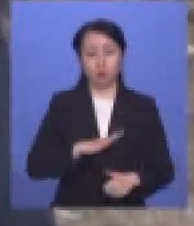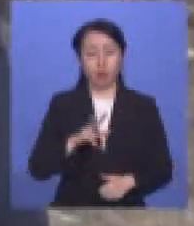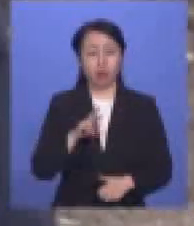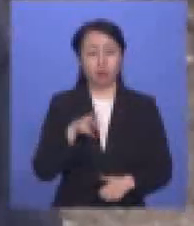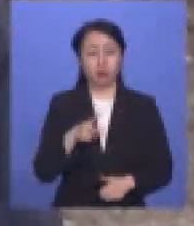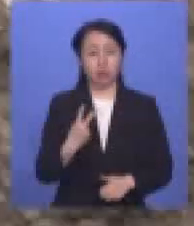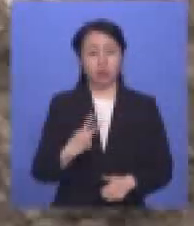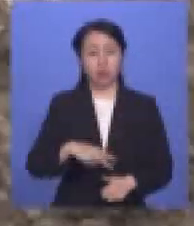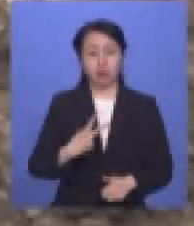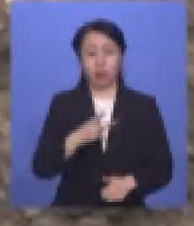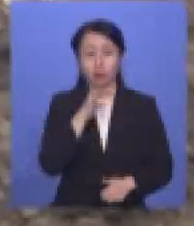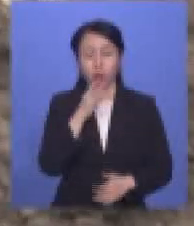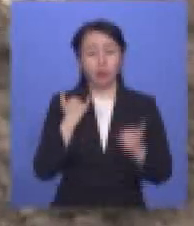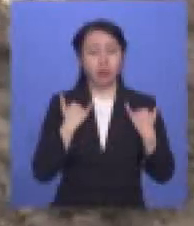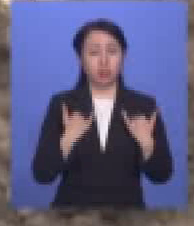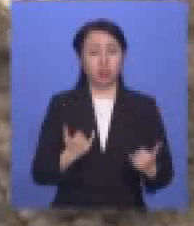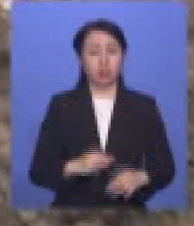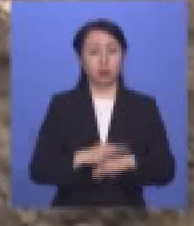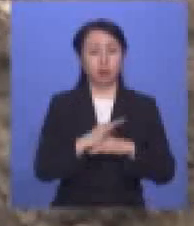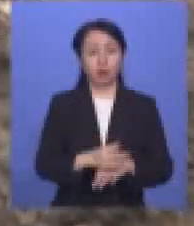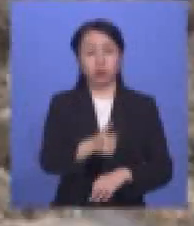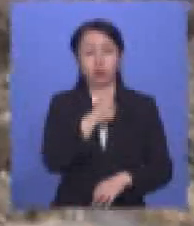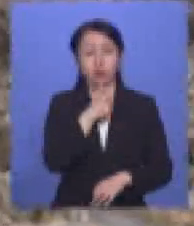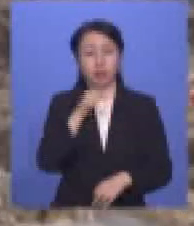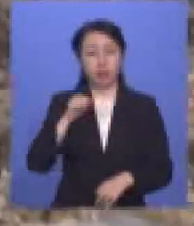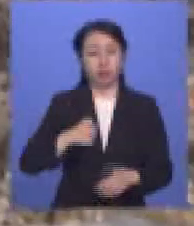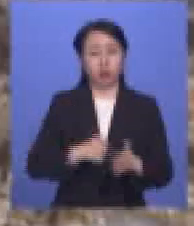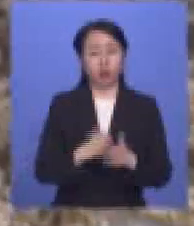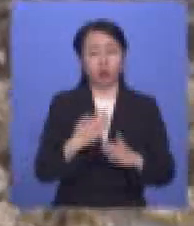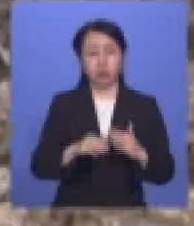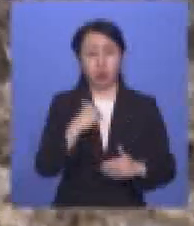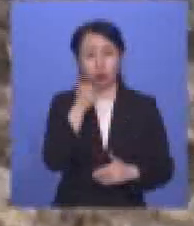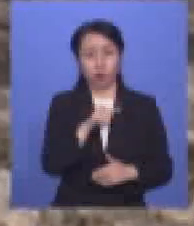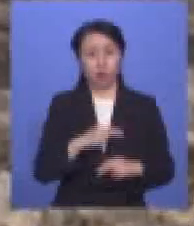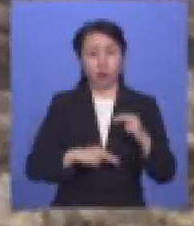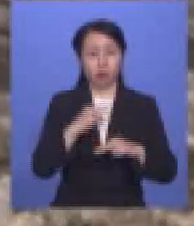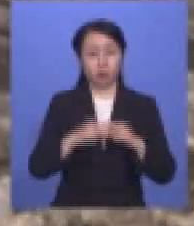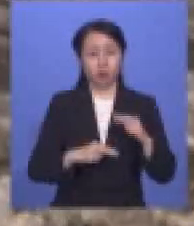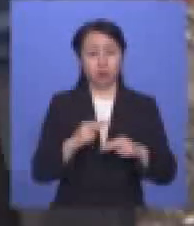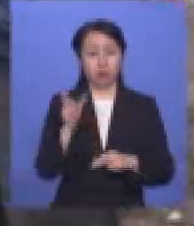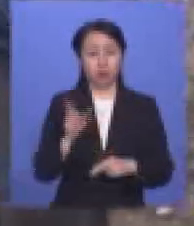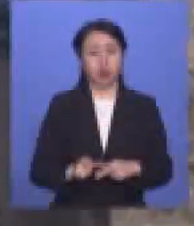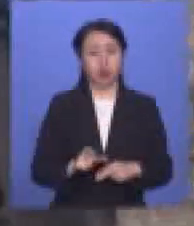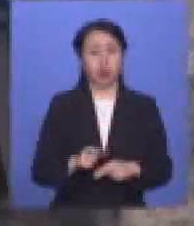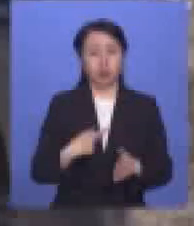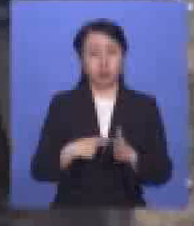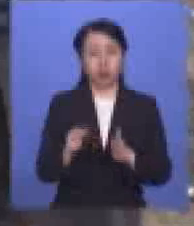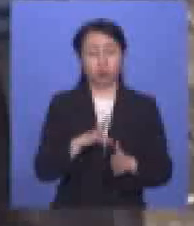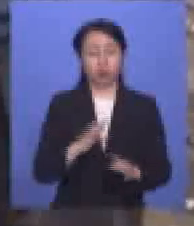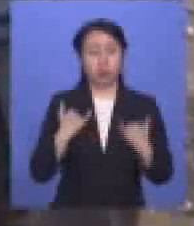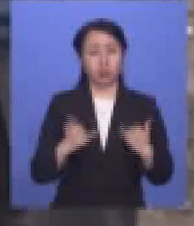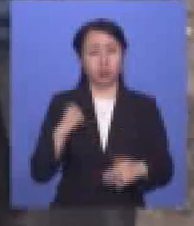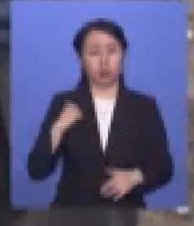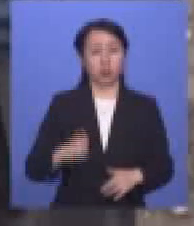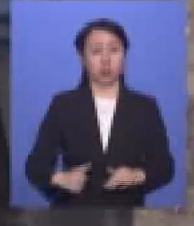январе 2022-го. Сейчас здесь проводят испытания свай. До конца года дом возведут, отмечает подрядчик. Материал уже закупили, сейчас